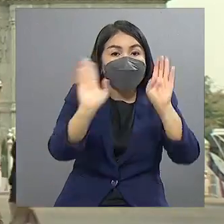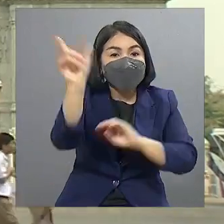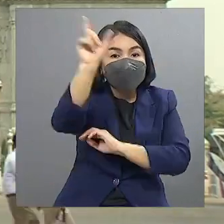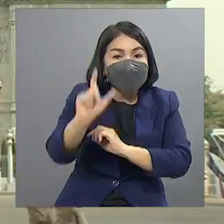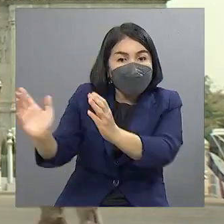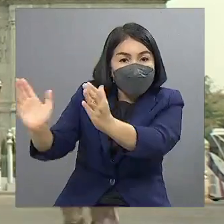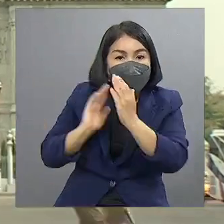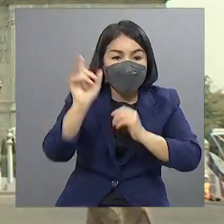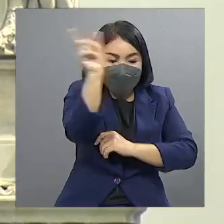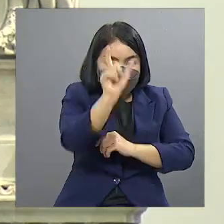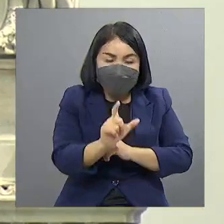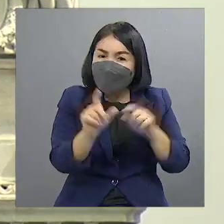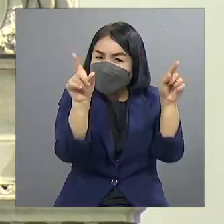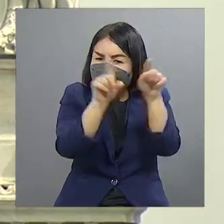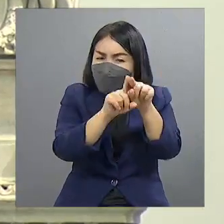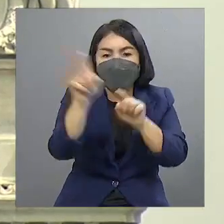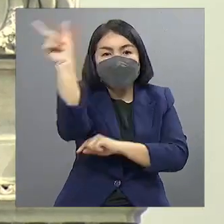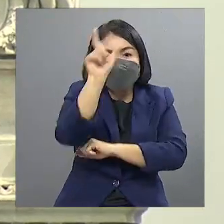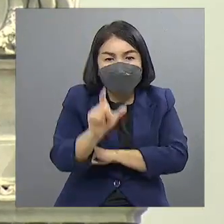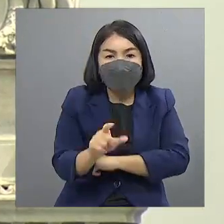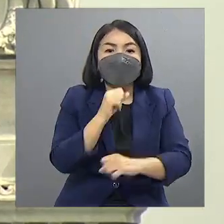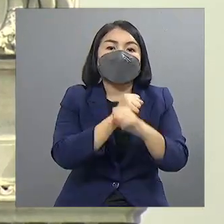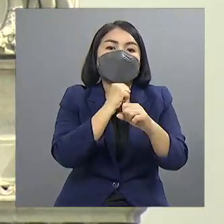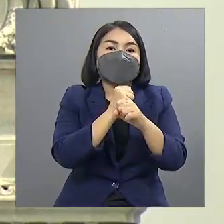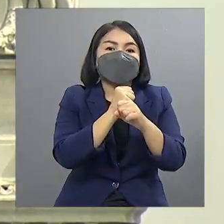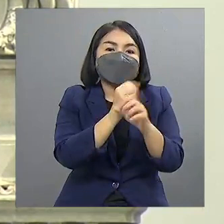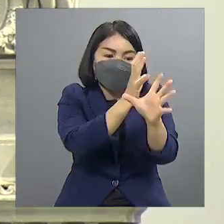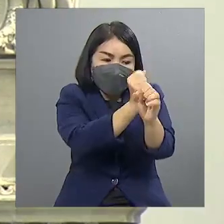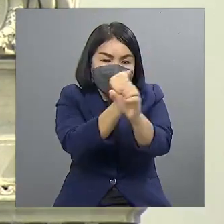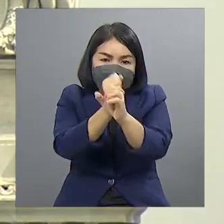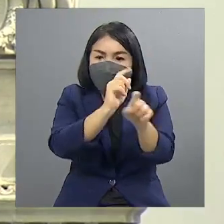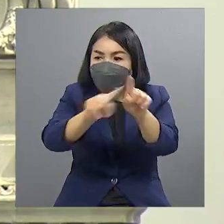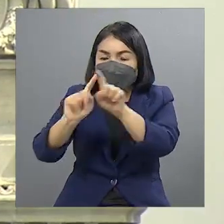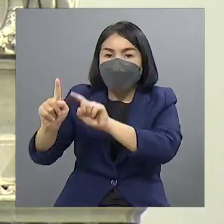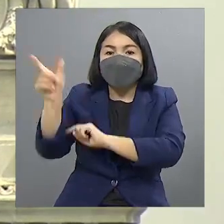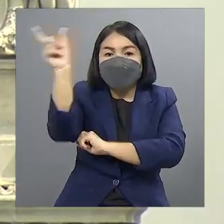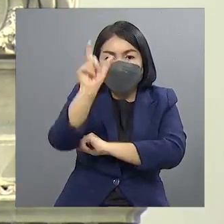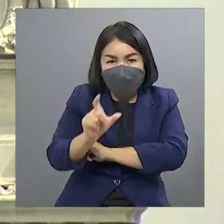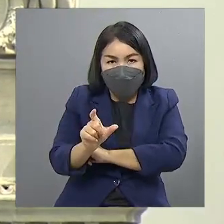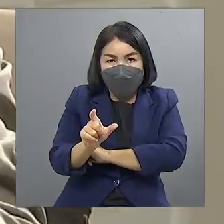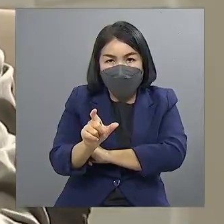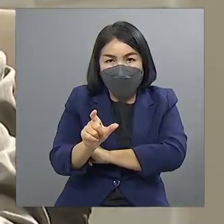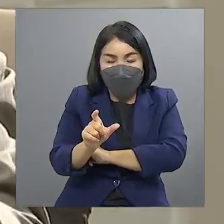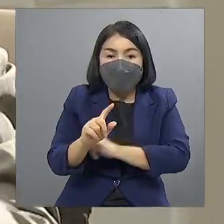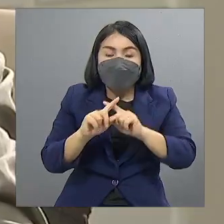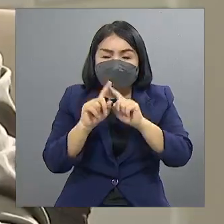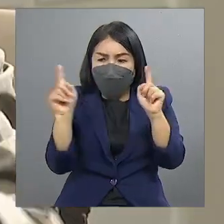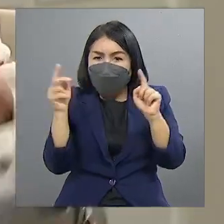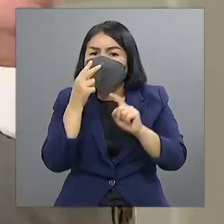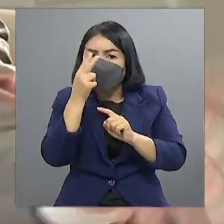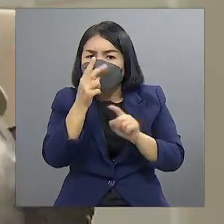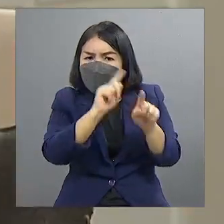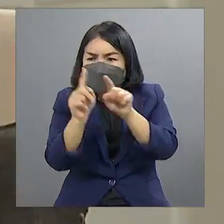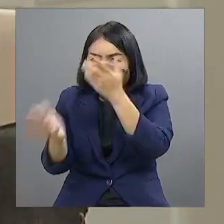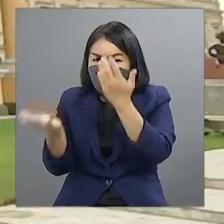ลปะแบบอิตาเลียนเรเนซองส ์ แต่ถ้าเผื่อเราดูตึกบางแห่งเช่น